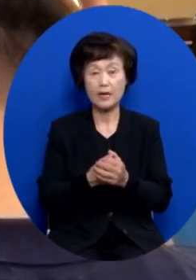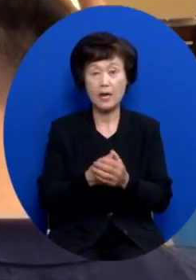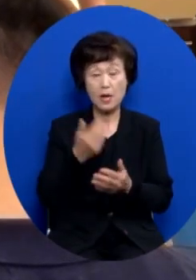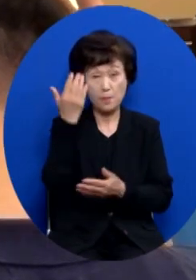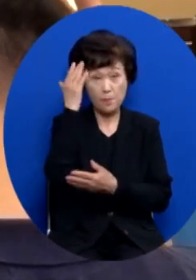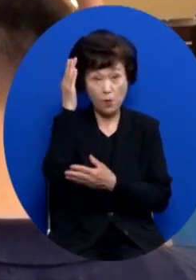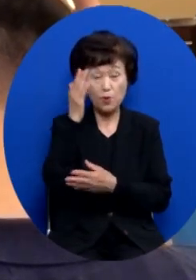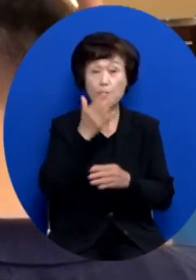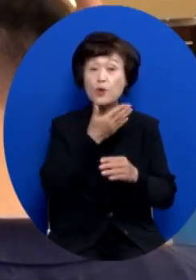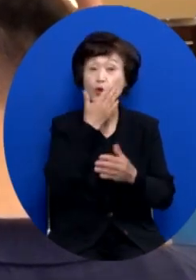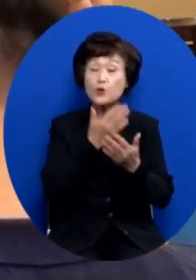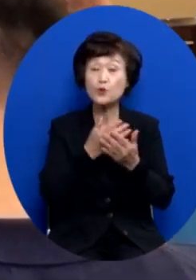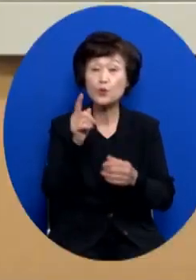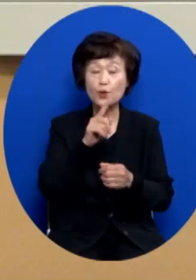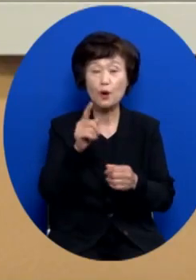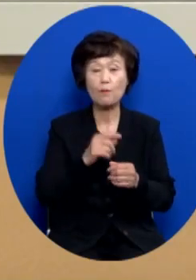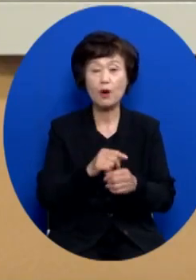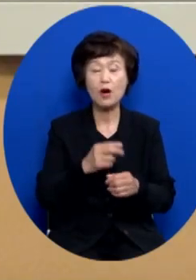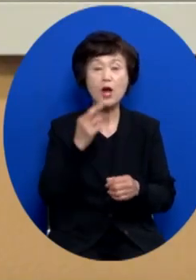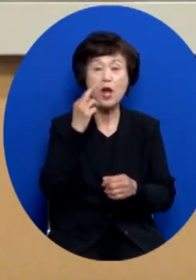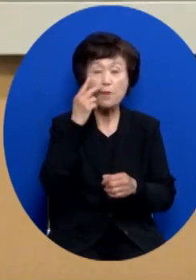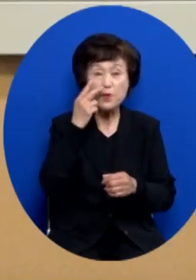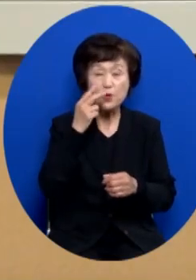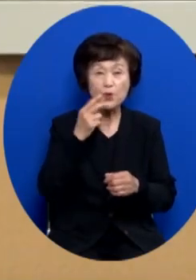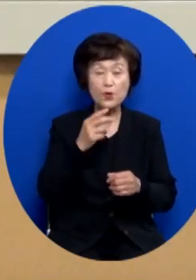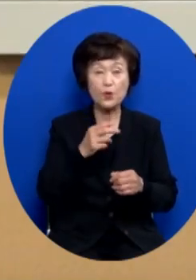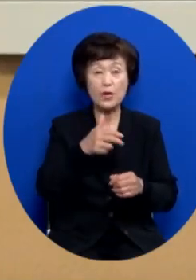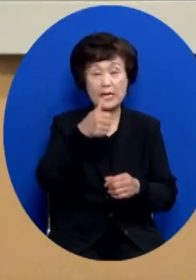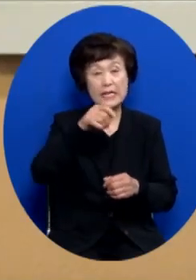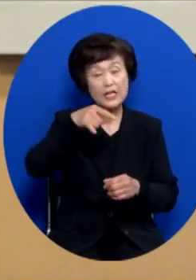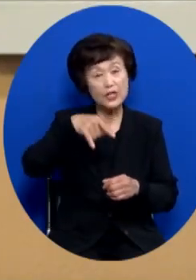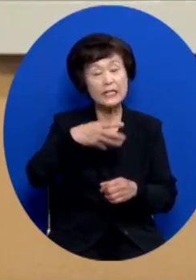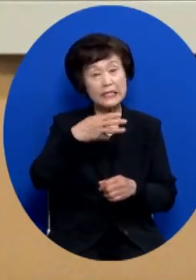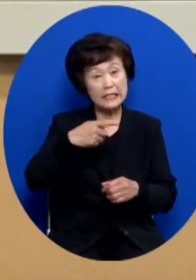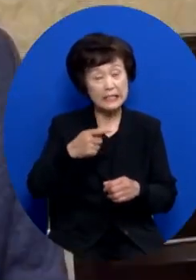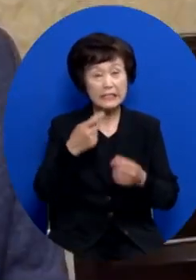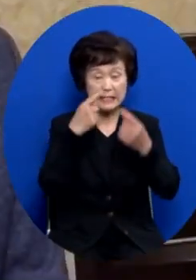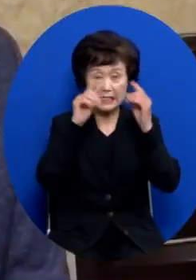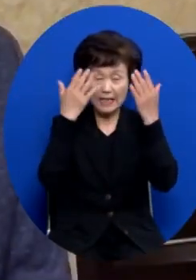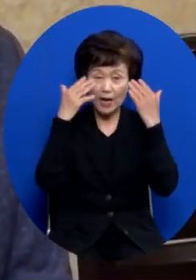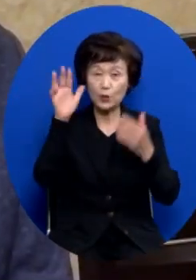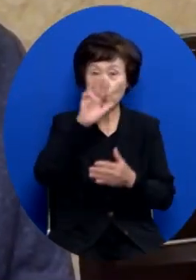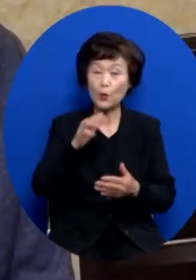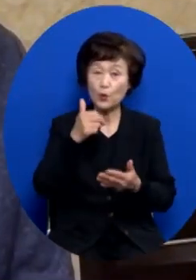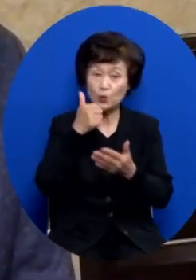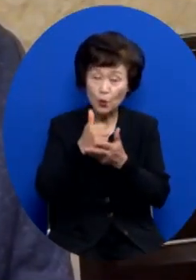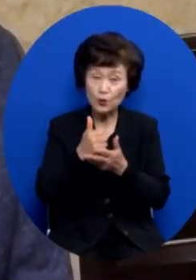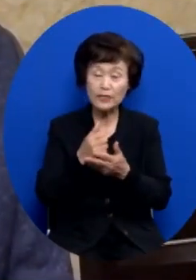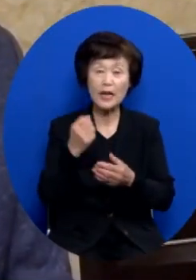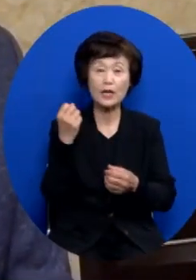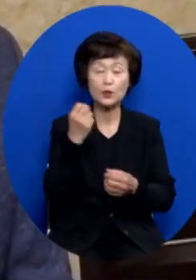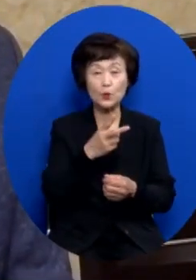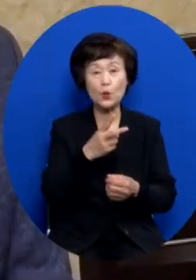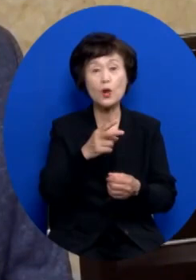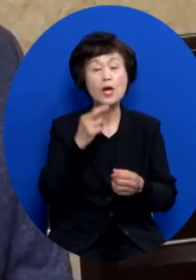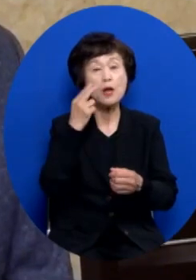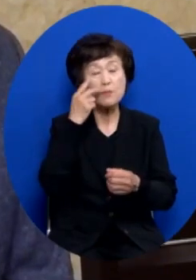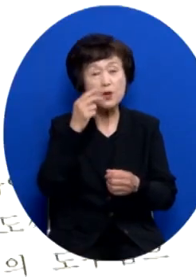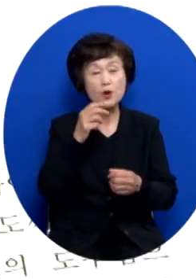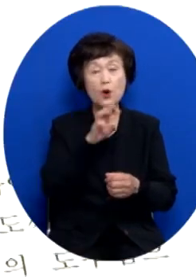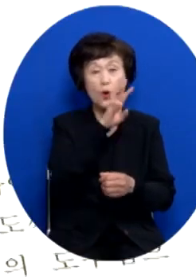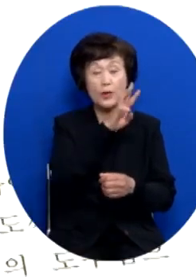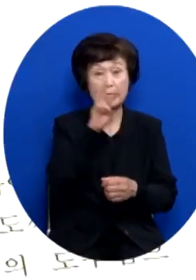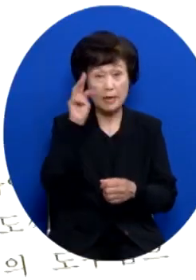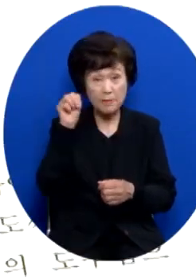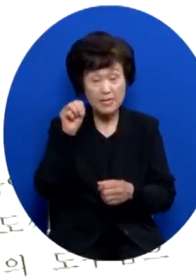핵심인 주제 발표회는 미국 휘튼대학교 총장 필립 라이큰 박사, 미국 칼빈대학교 총장 비베 보어 박사, 미국 웨스트민스터